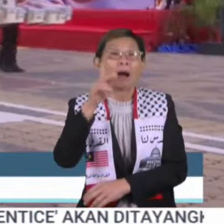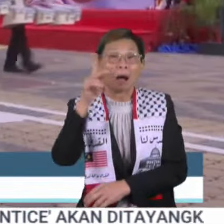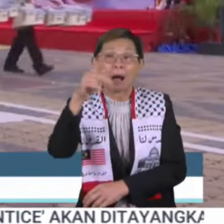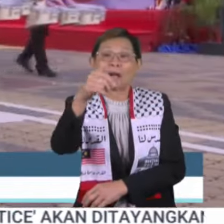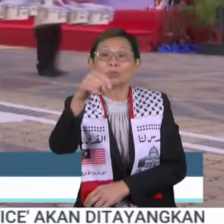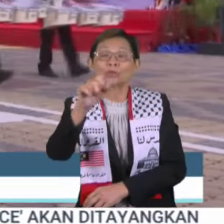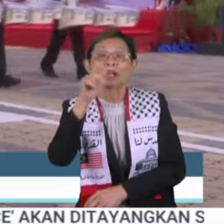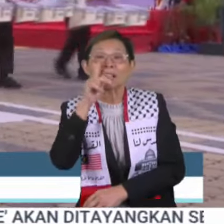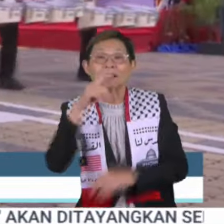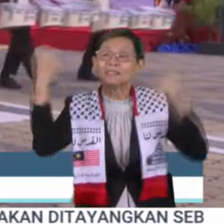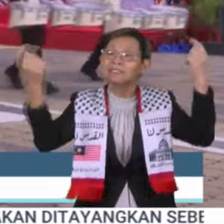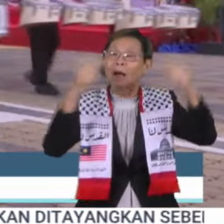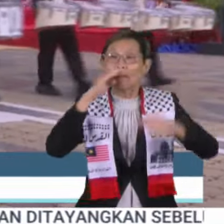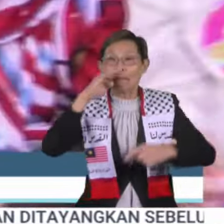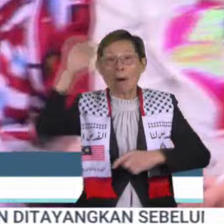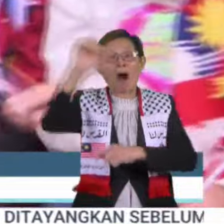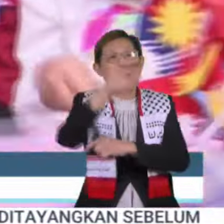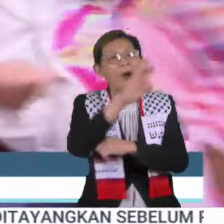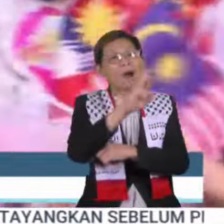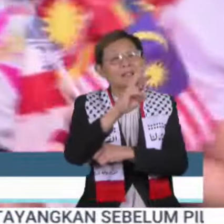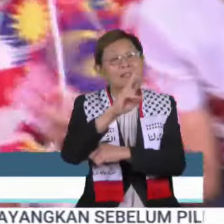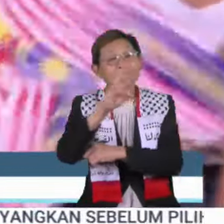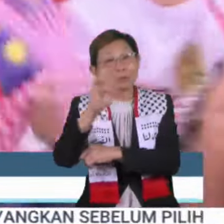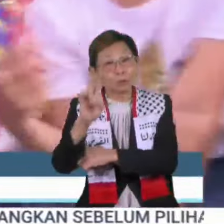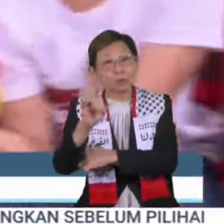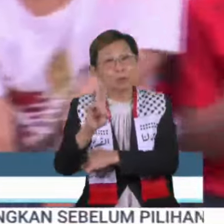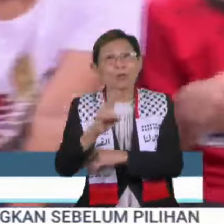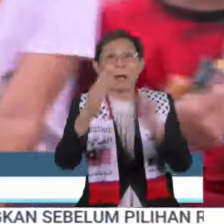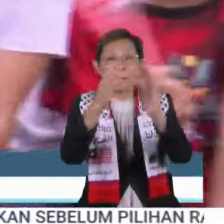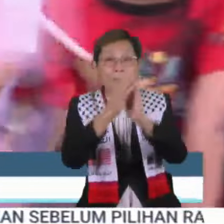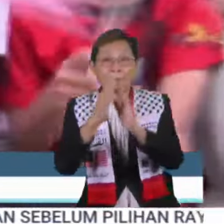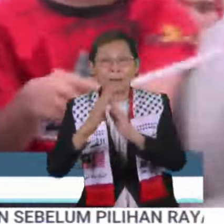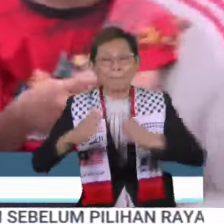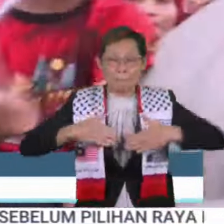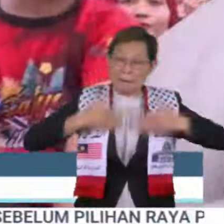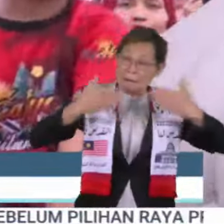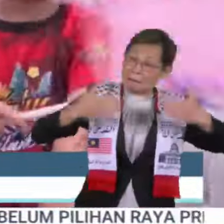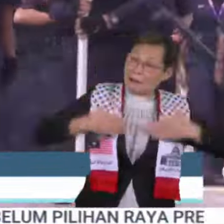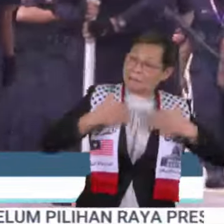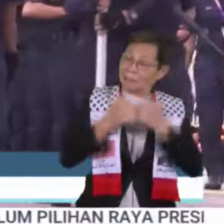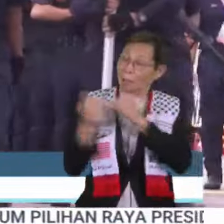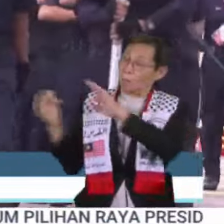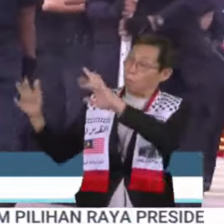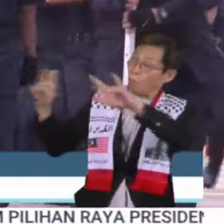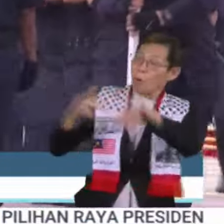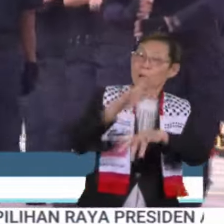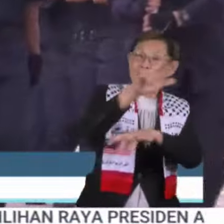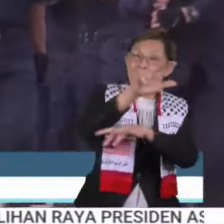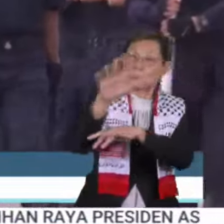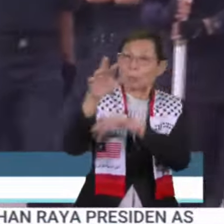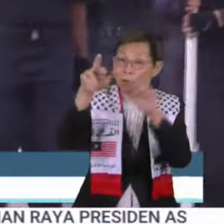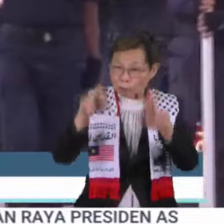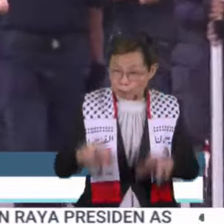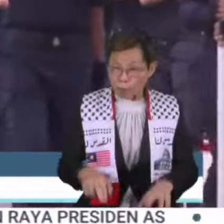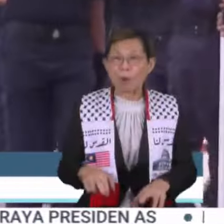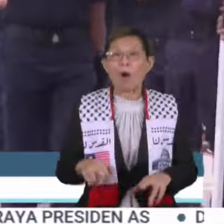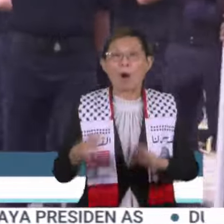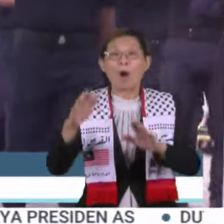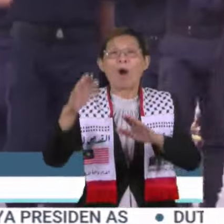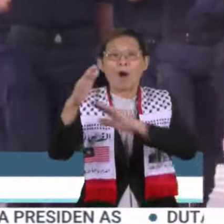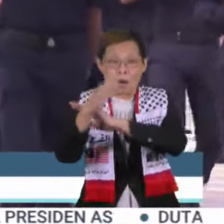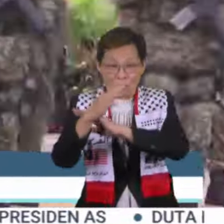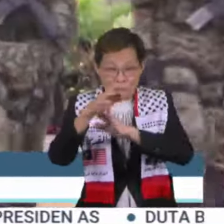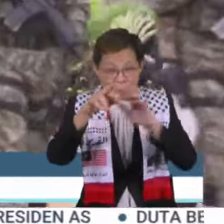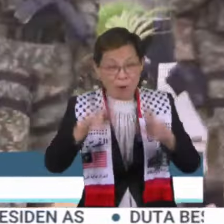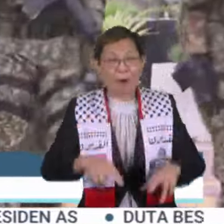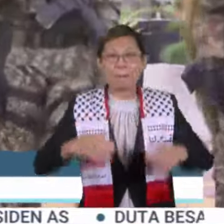Kedah, sambutan Hari Kebangsaan ke-67 di Dataran Medan Bandar meriah dengan kehadiran lebih 35 rakyat negeri itu.